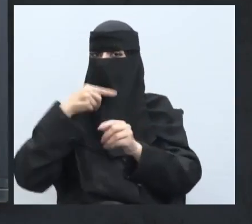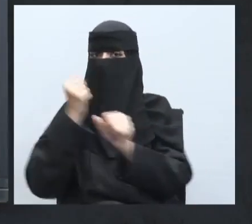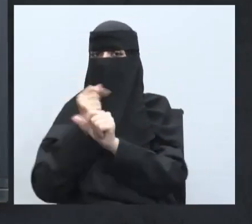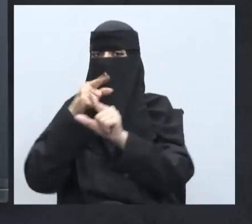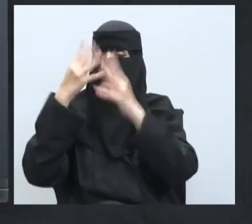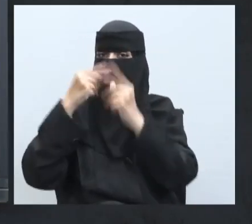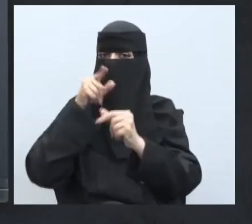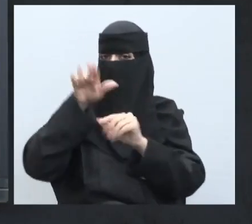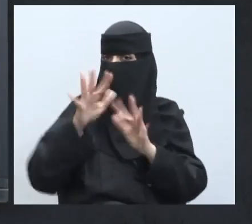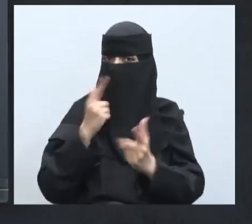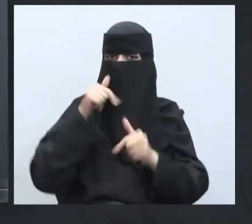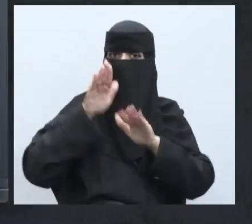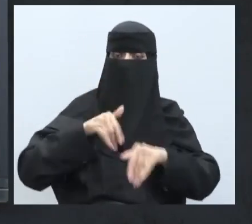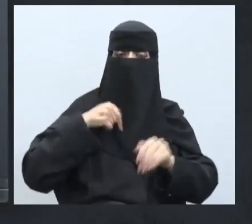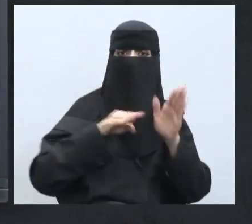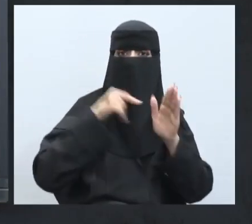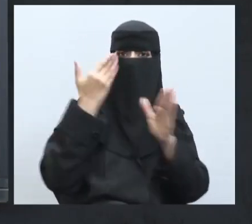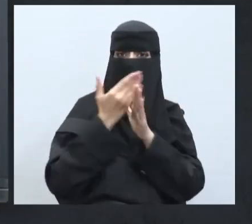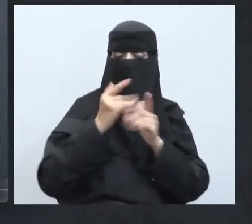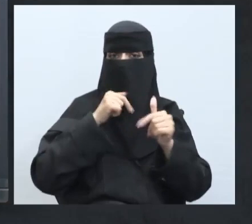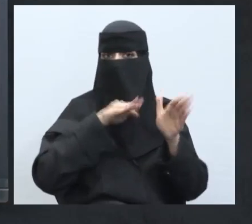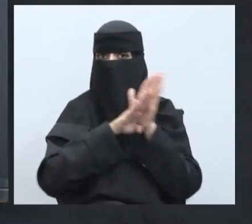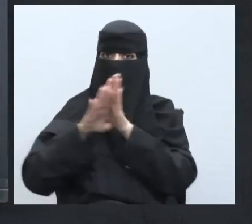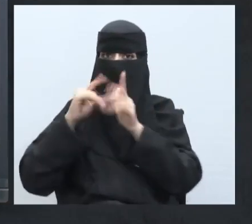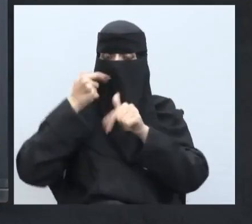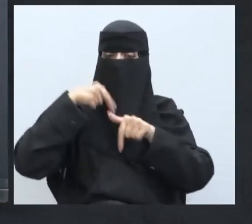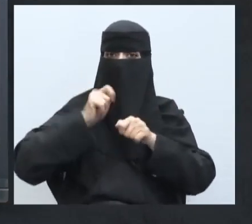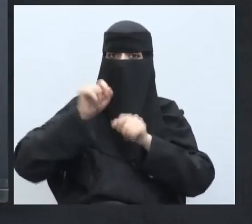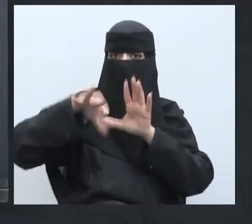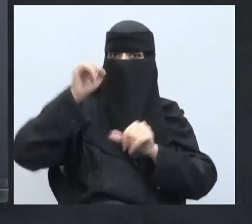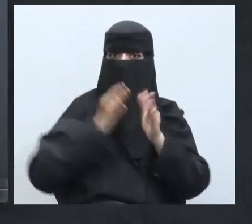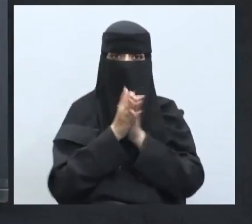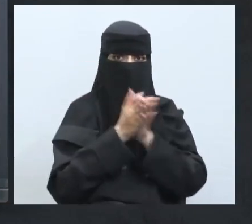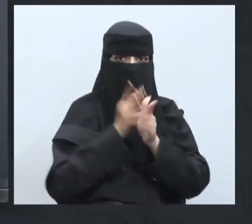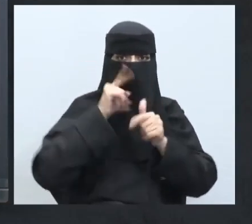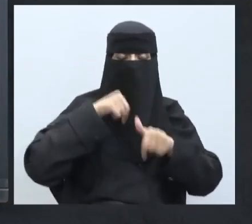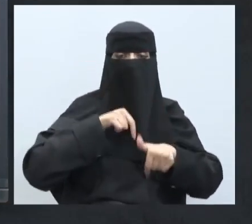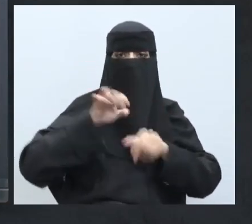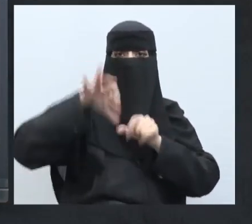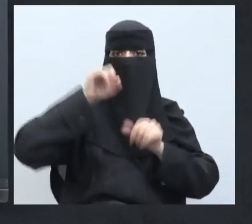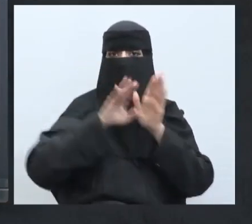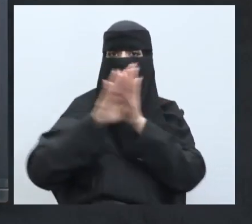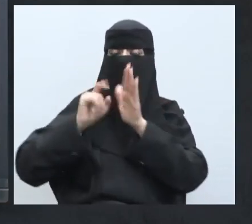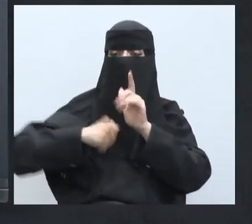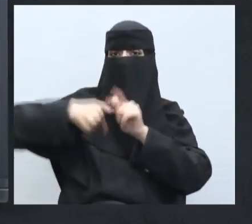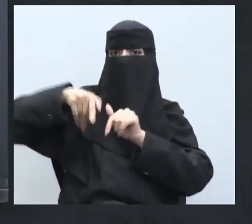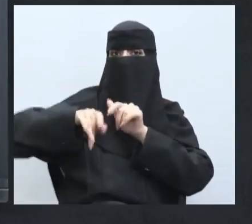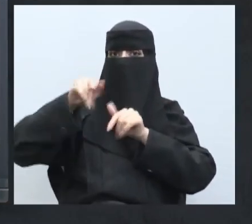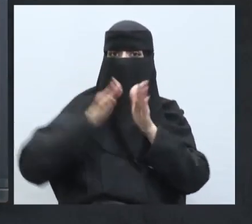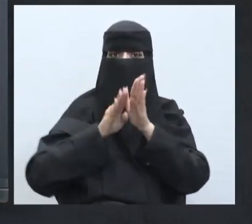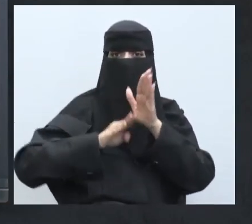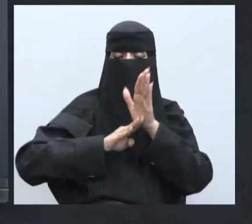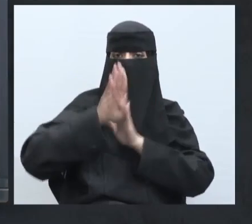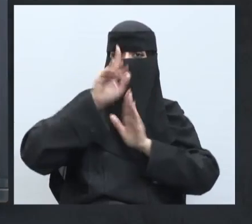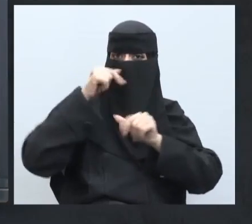كذلك يضع الحوافز ويتخذ القرار بشانها التي تسهم في تحفيز الموظف نحو العمل في عدم